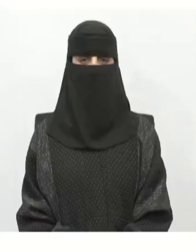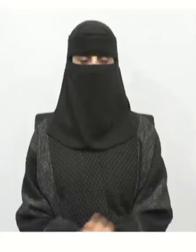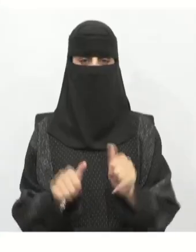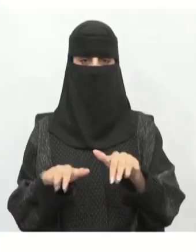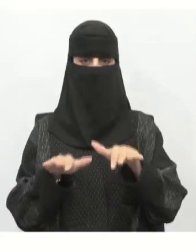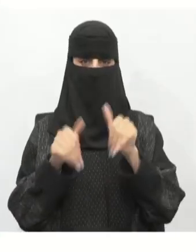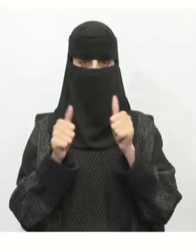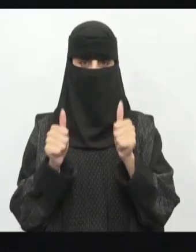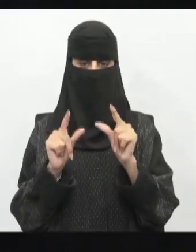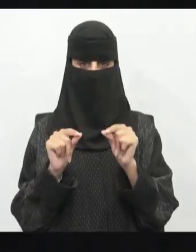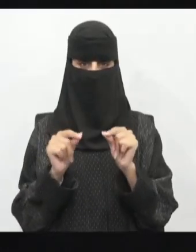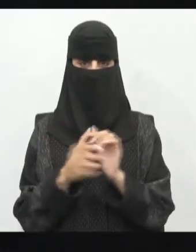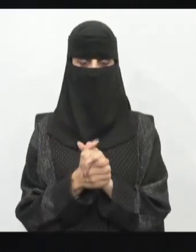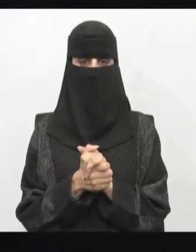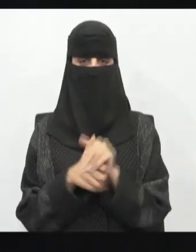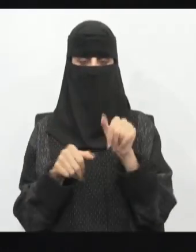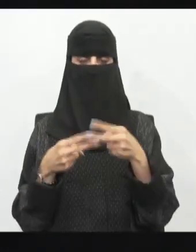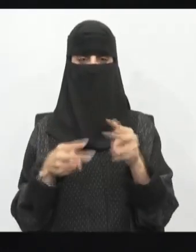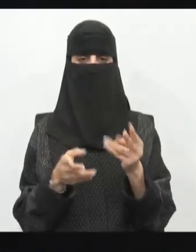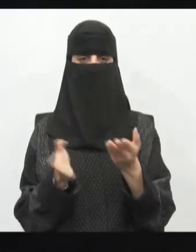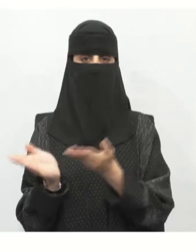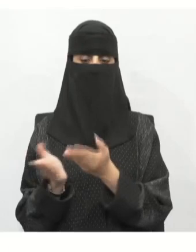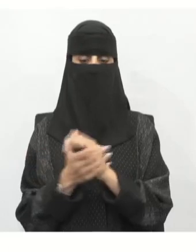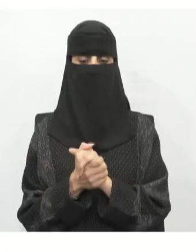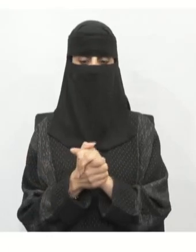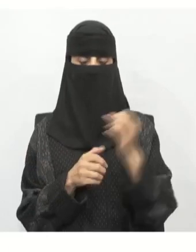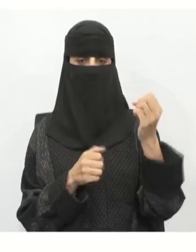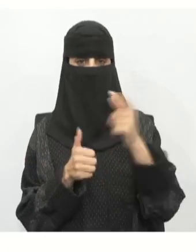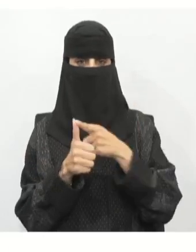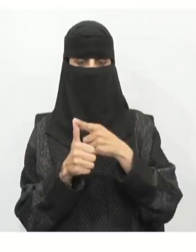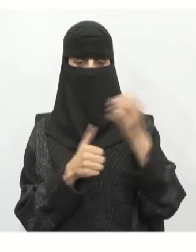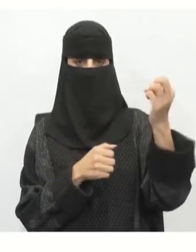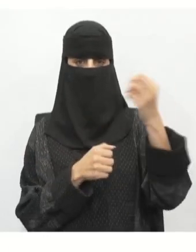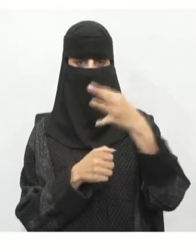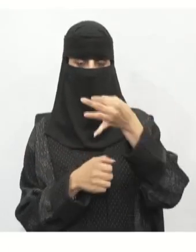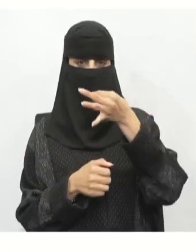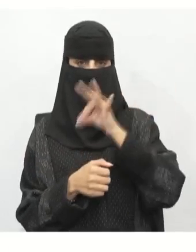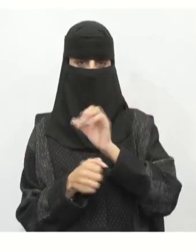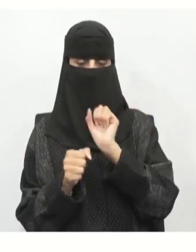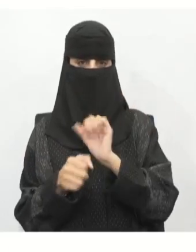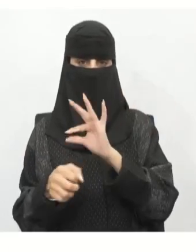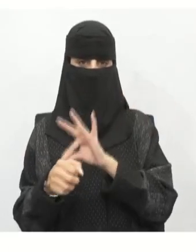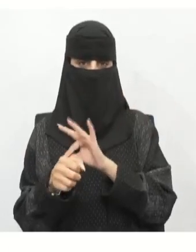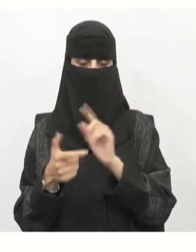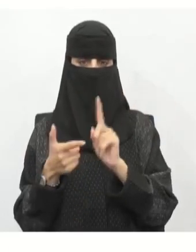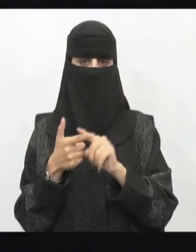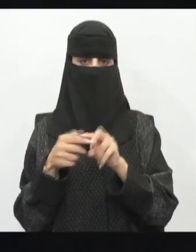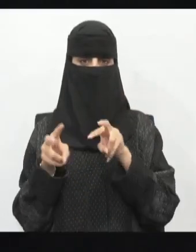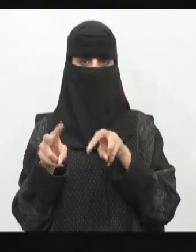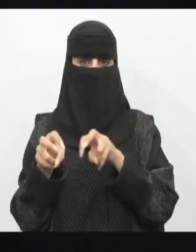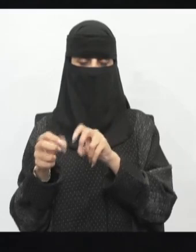انتهينا من الحل هيا نبدا الشمس مفيده للانسان والحيوان والنبات